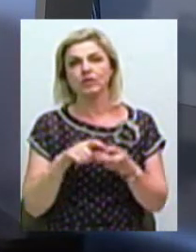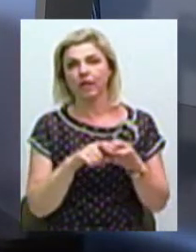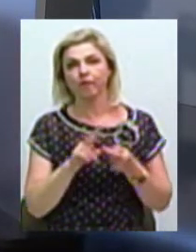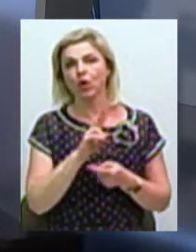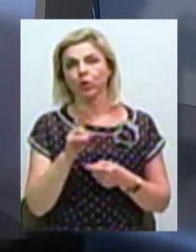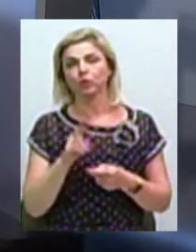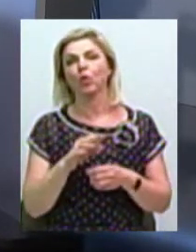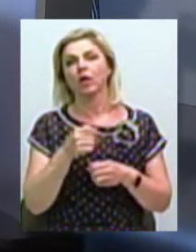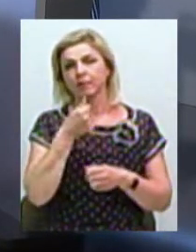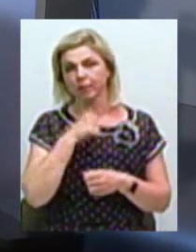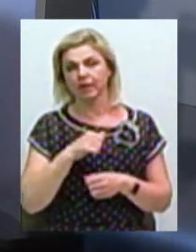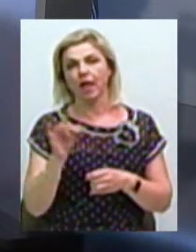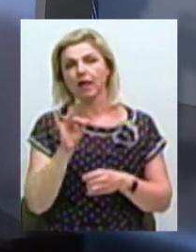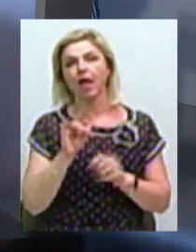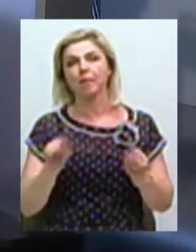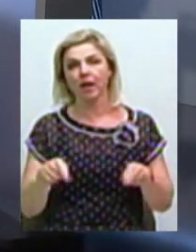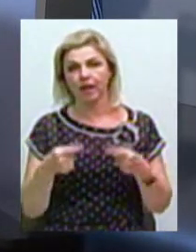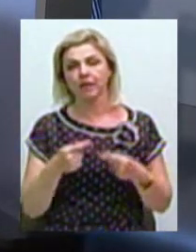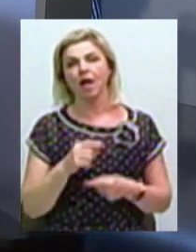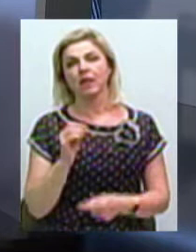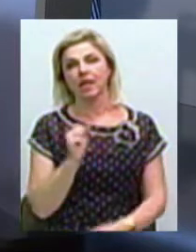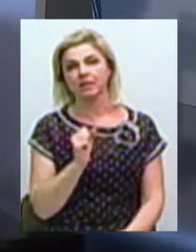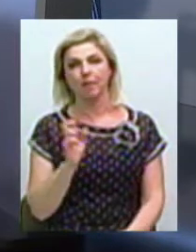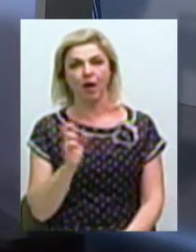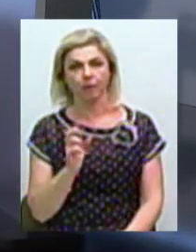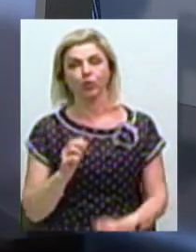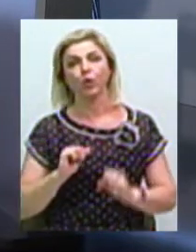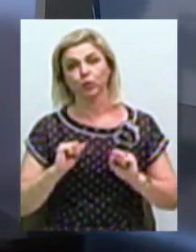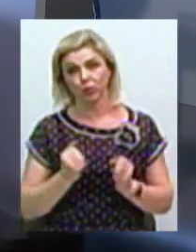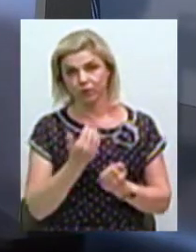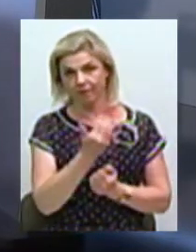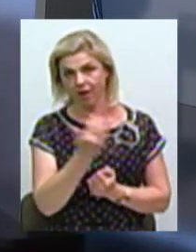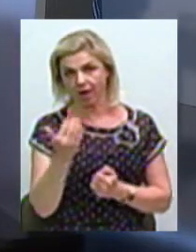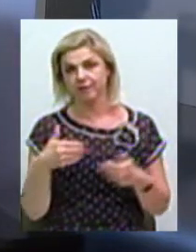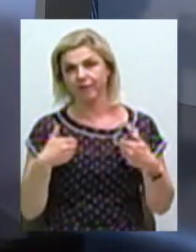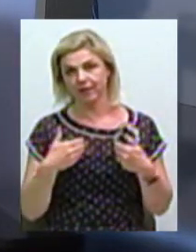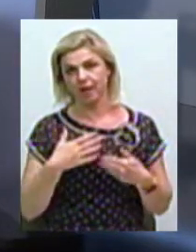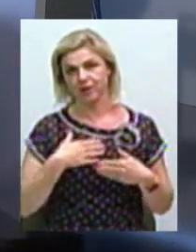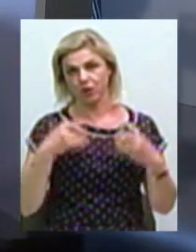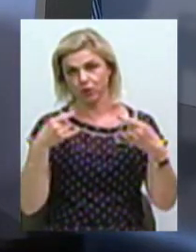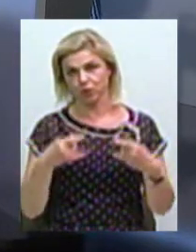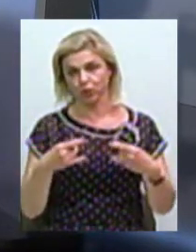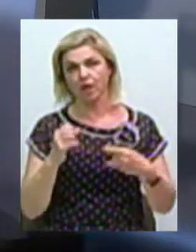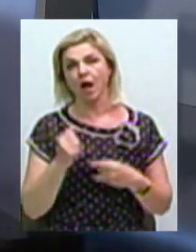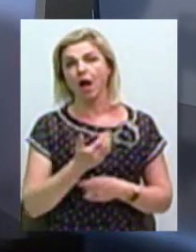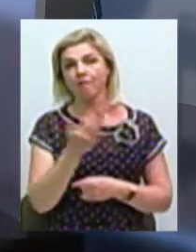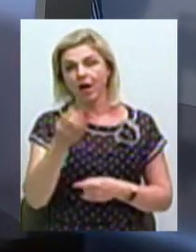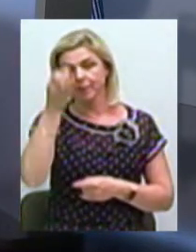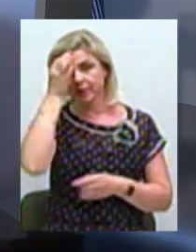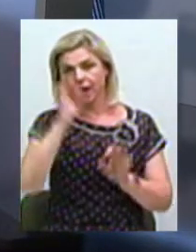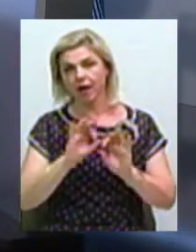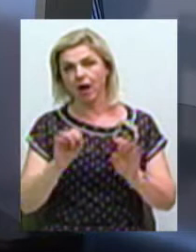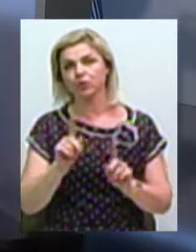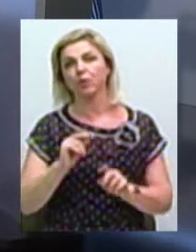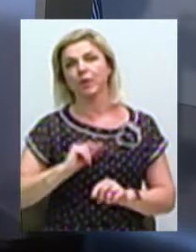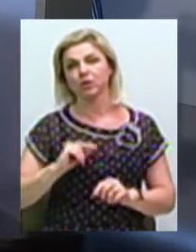пройшов реабілітацію, Анастасія Барбул. Друзі, я вас вітаю в нашій студії. Здравствуйте. А глядачам я нагадую, що ми працюємо в прямому